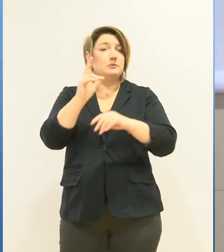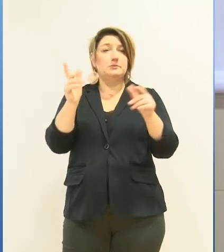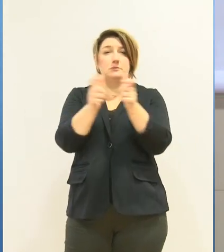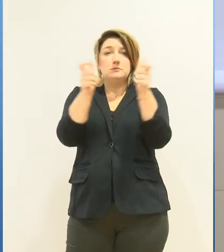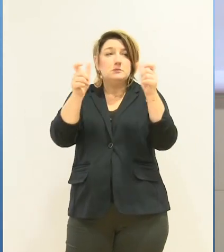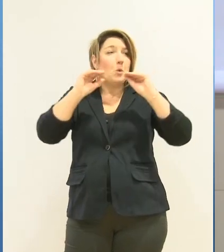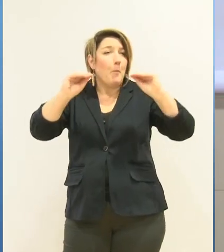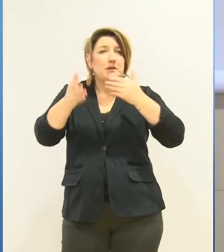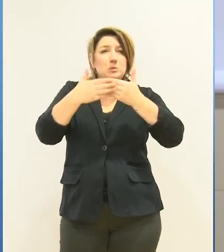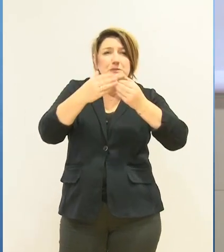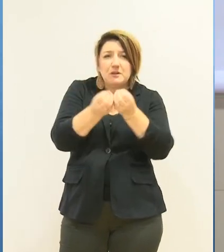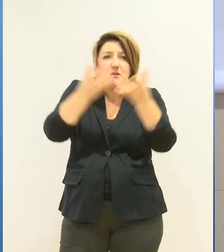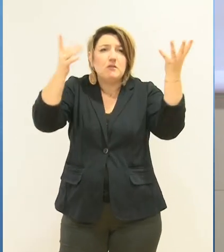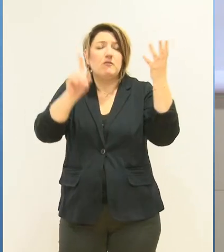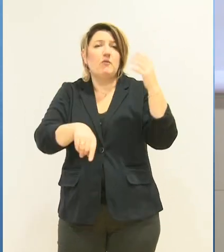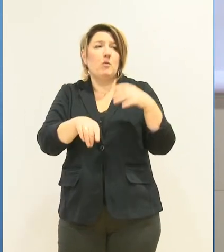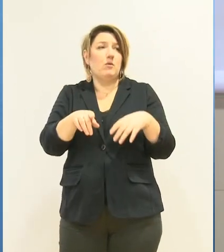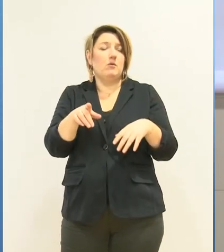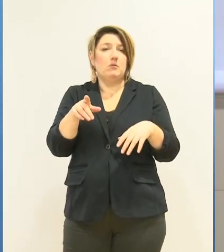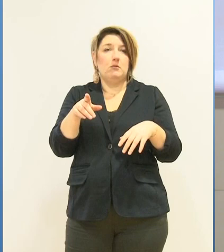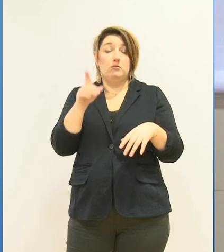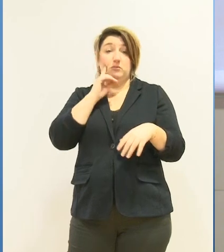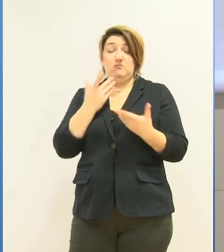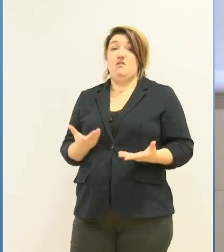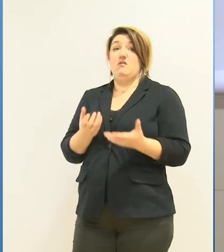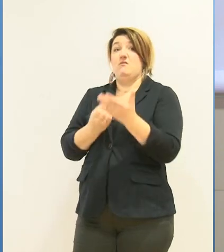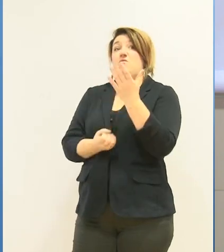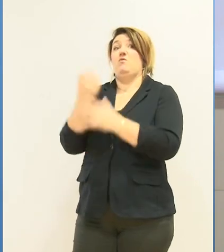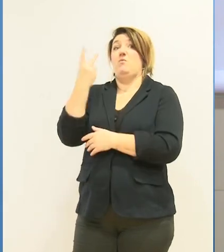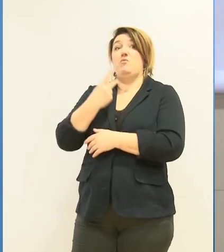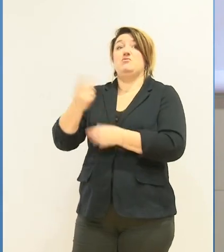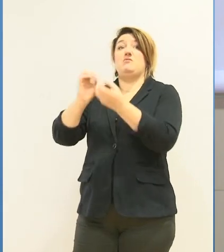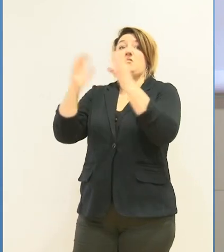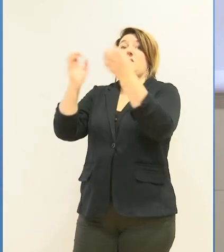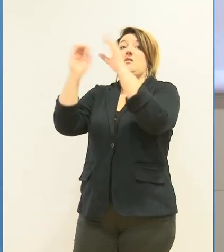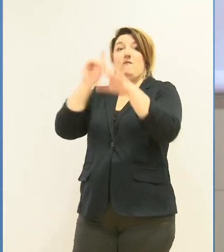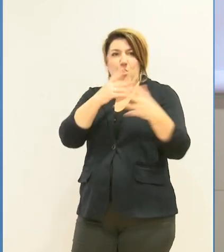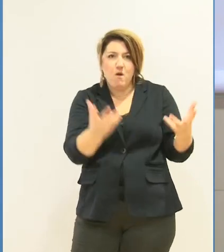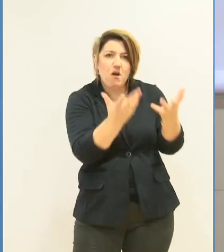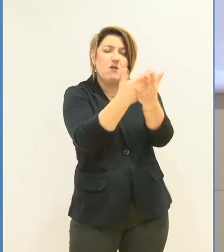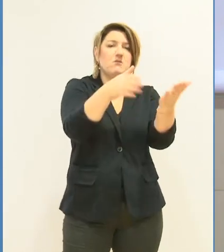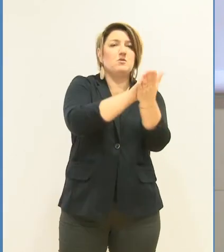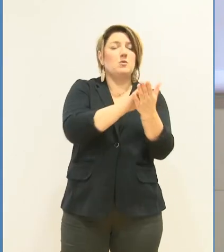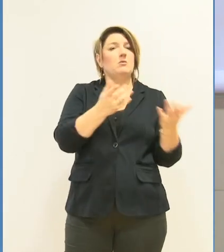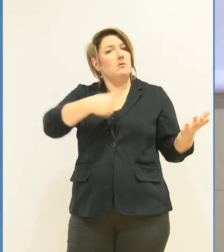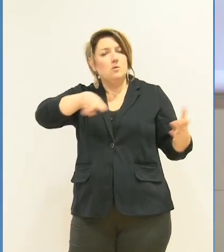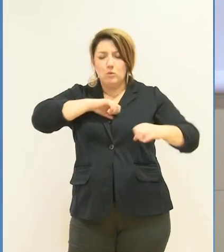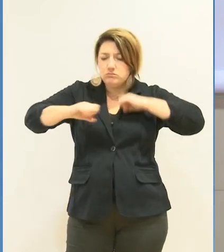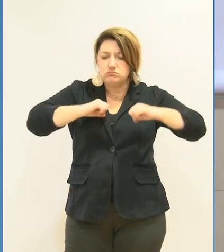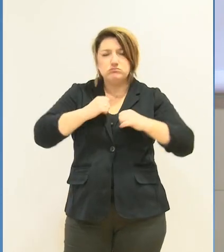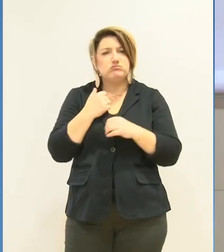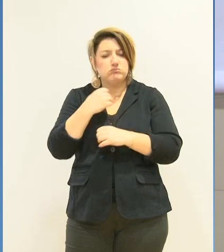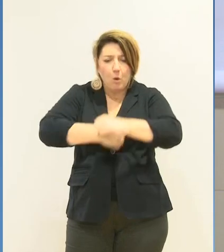de proximité confronté aux nouveaux usages de consommation et à la montée des ventes sur internet nous avons pris une décision